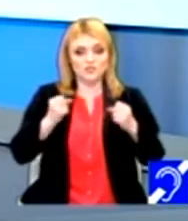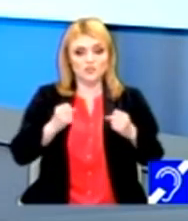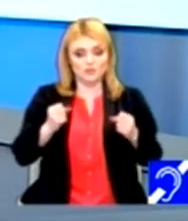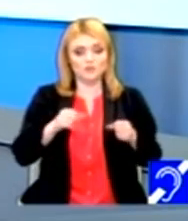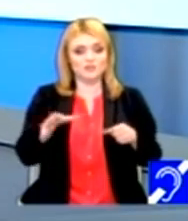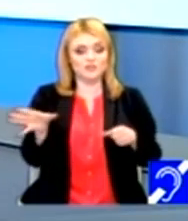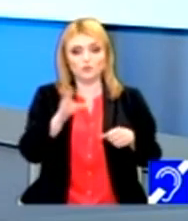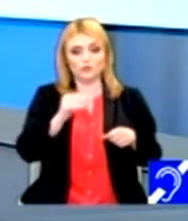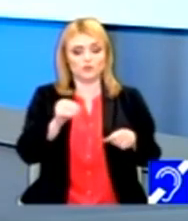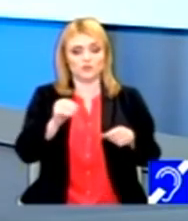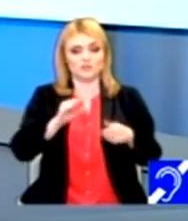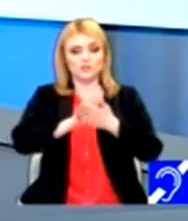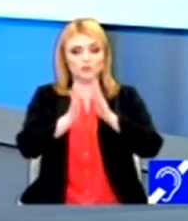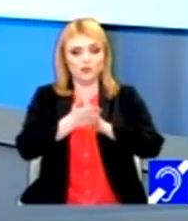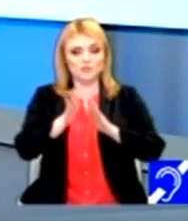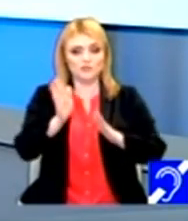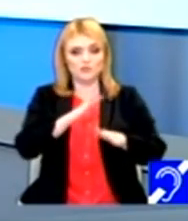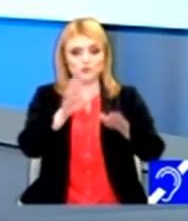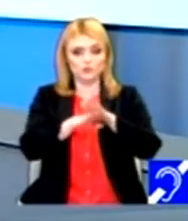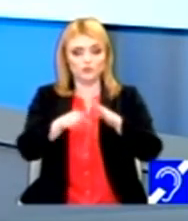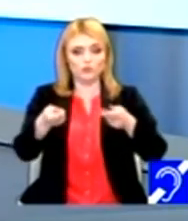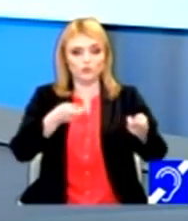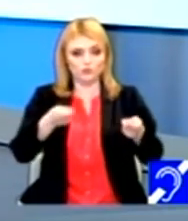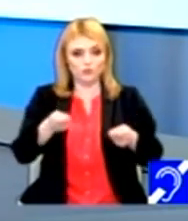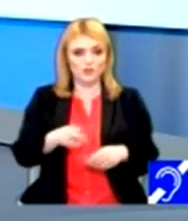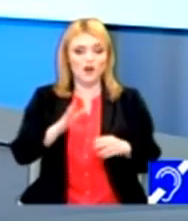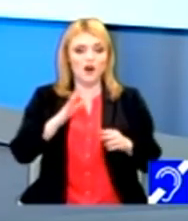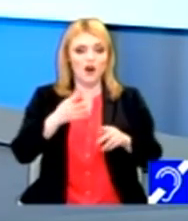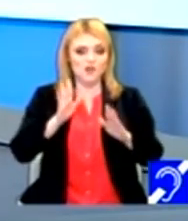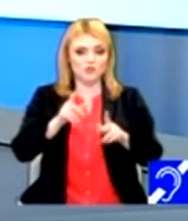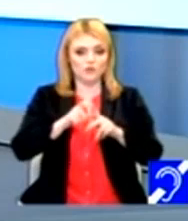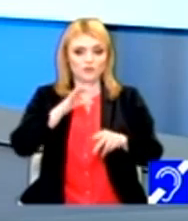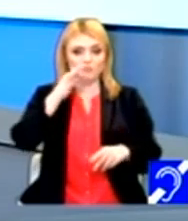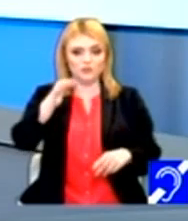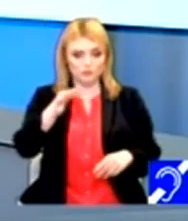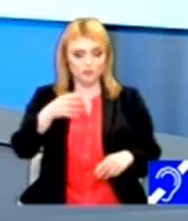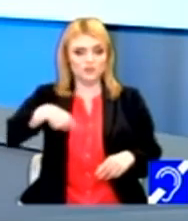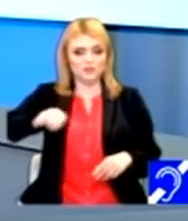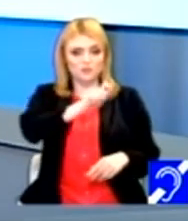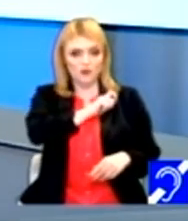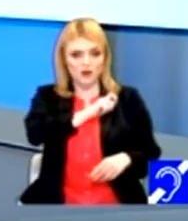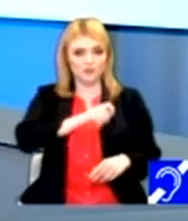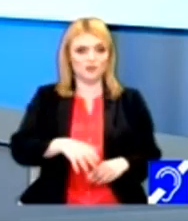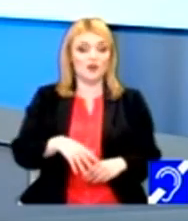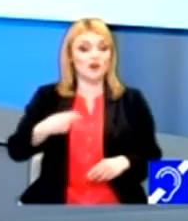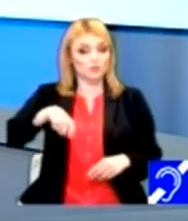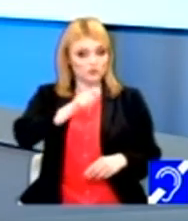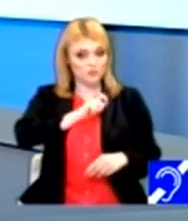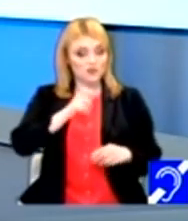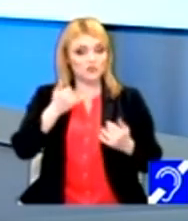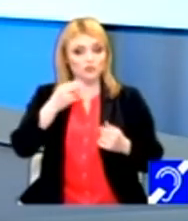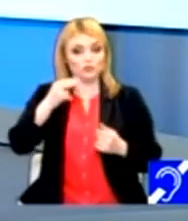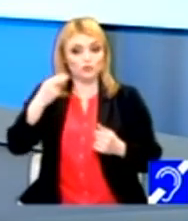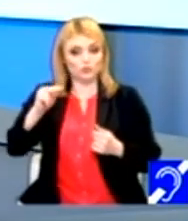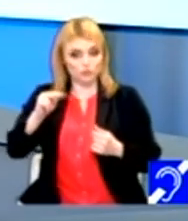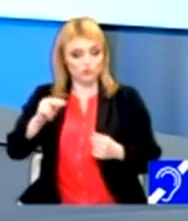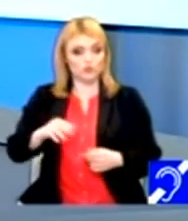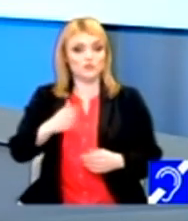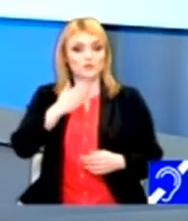nevoie de 100 de trilioane de euro, un adevărat plan Marshall, și nu știm de unde vor fi găsiți acești bani, întrucât vedem țările europene nu se înțeleg. Chiar în această